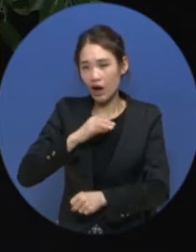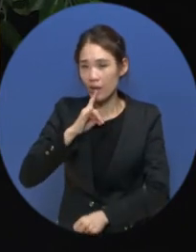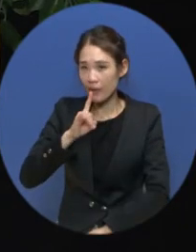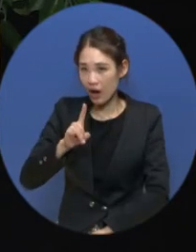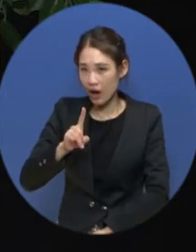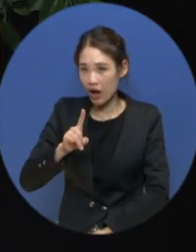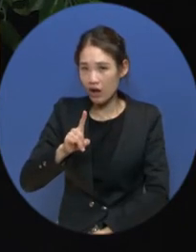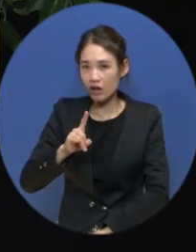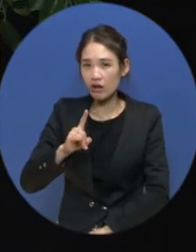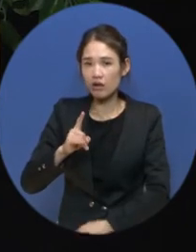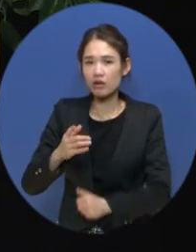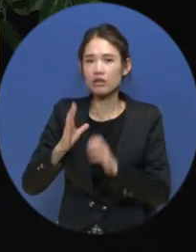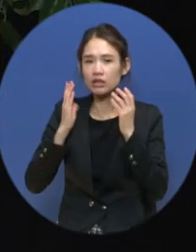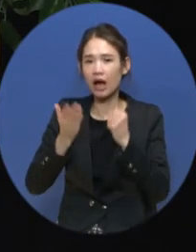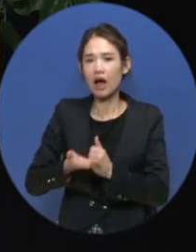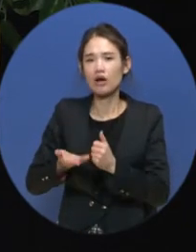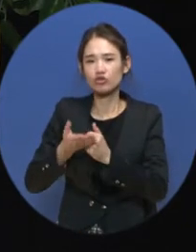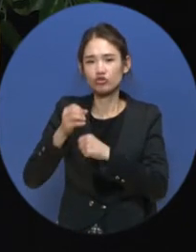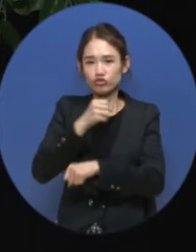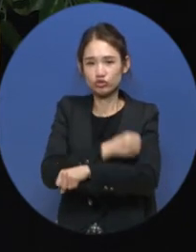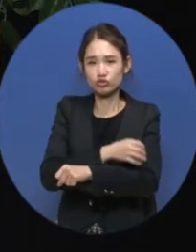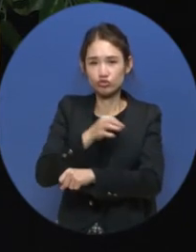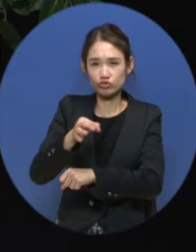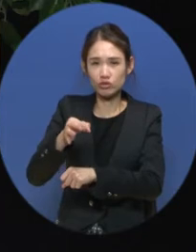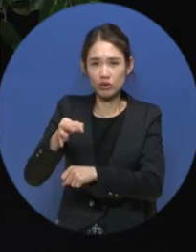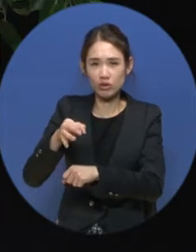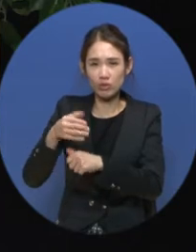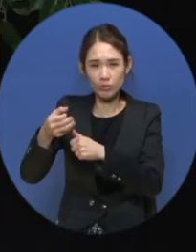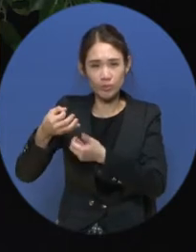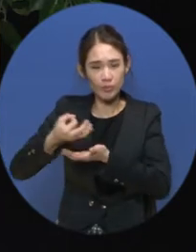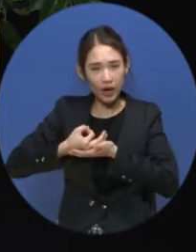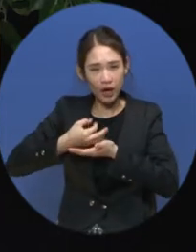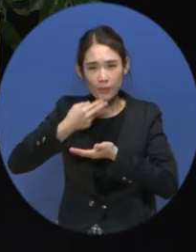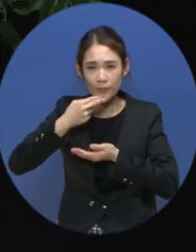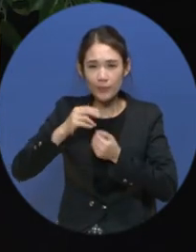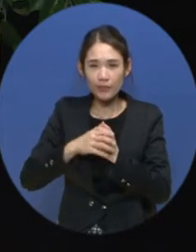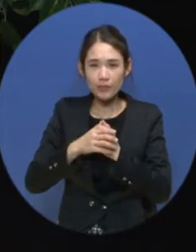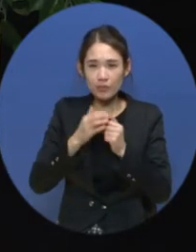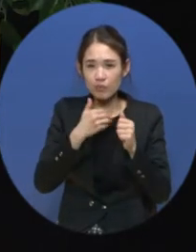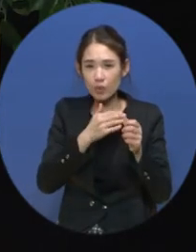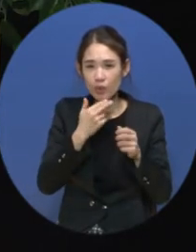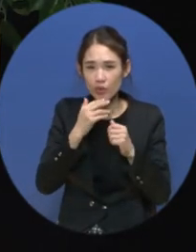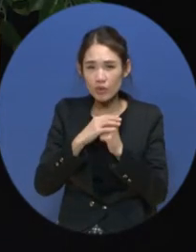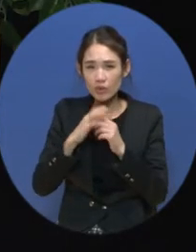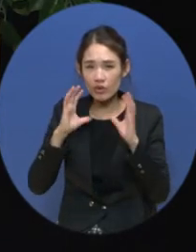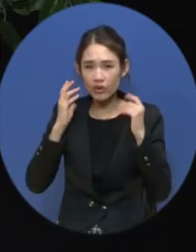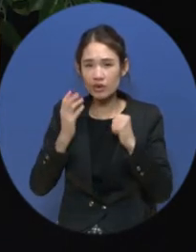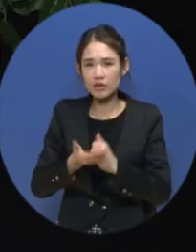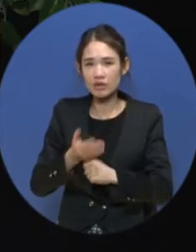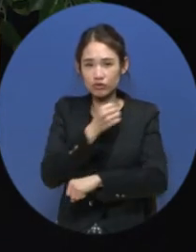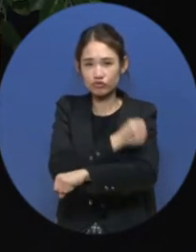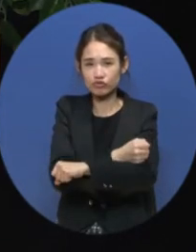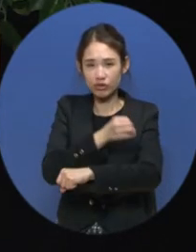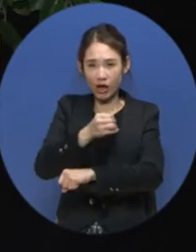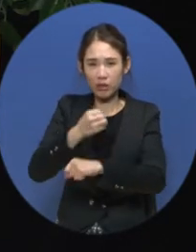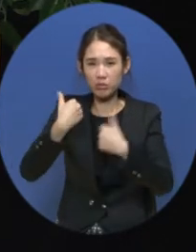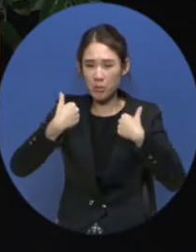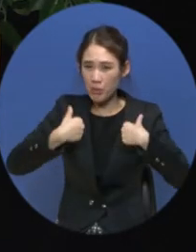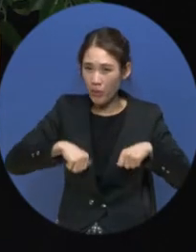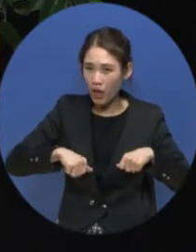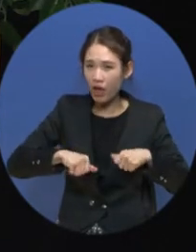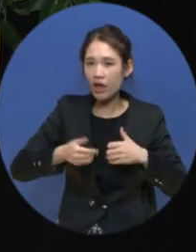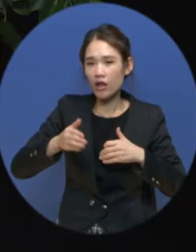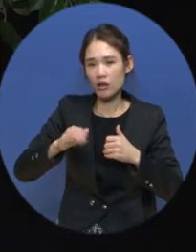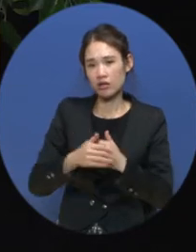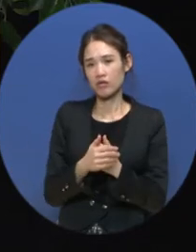받는데 양육수당을 못 받아요. 그러니까 안 보내고 양육수당을 포기하자니 나 안